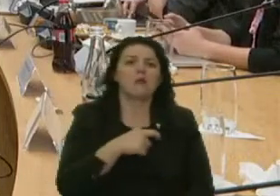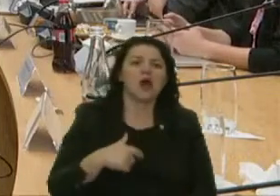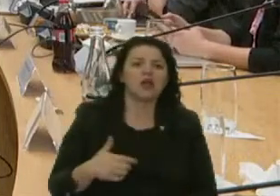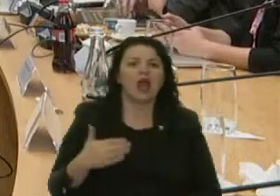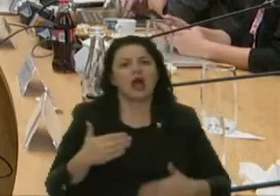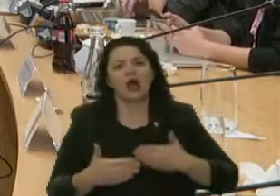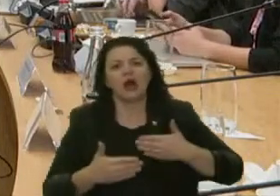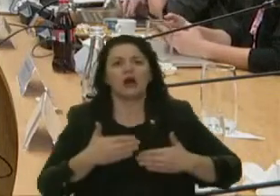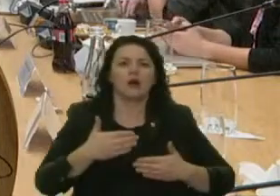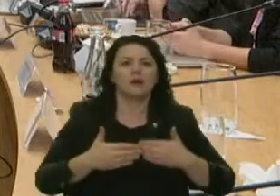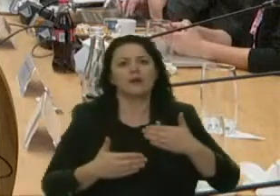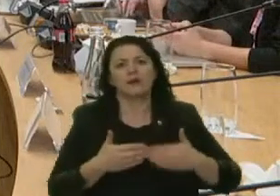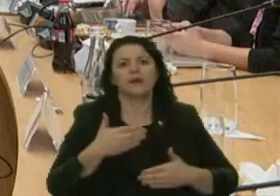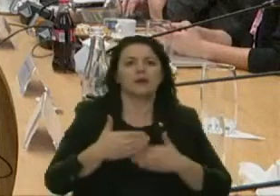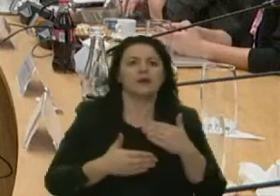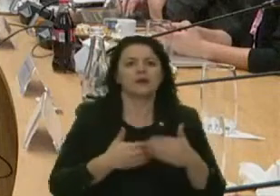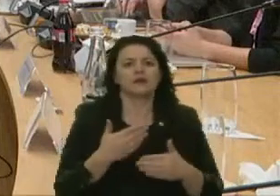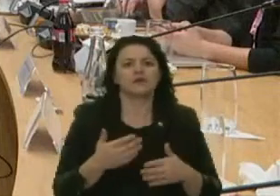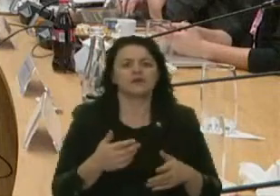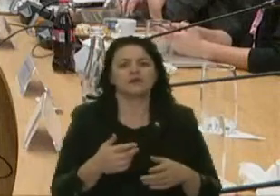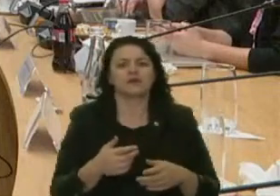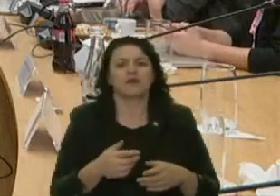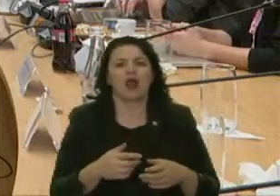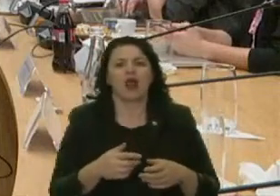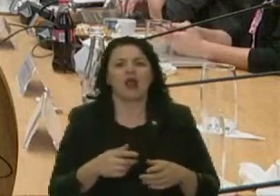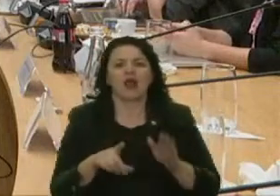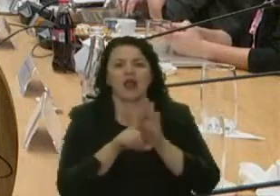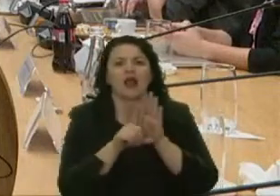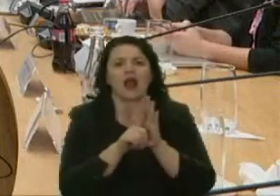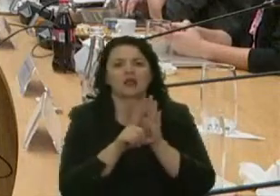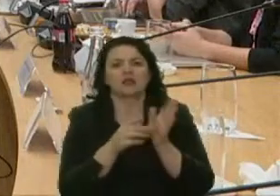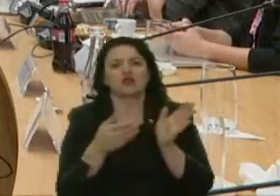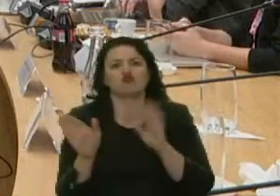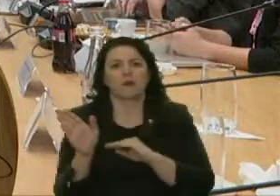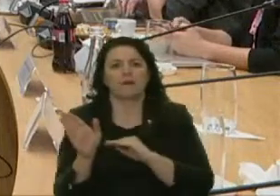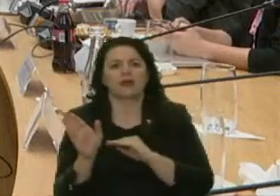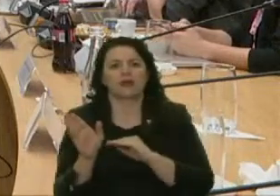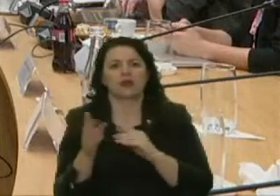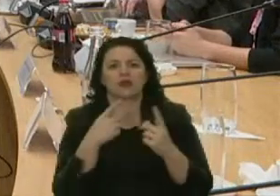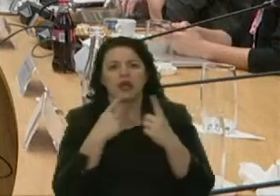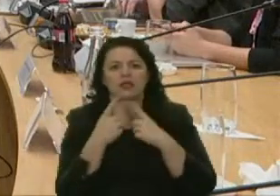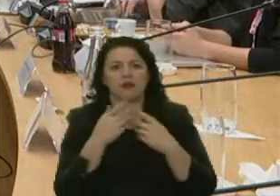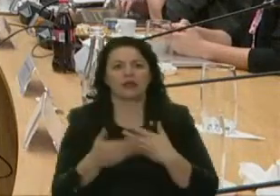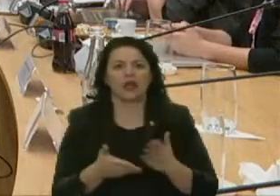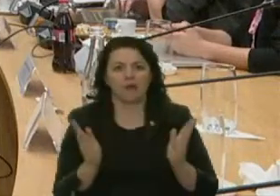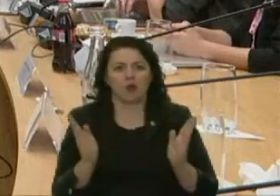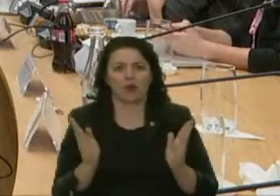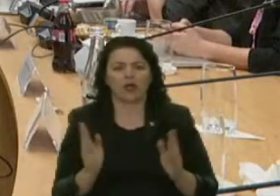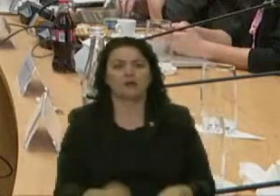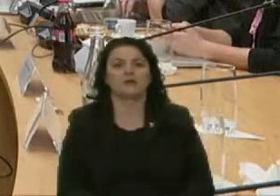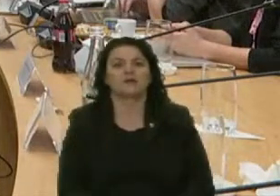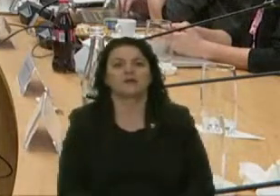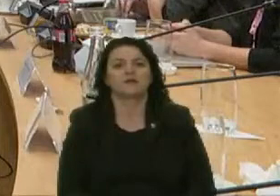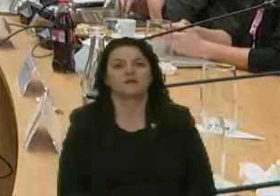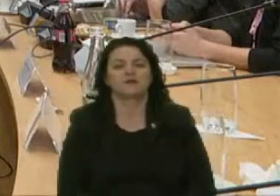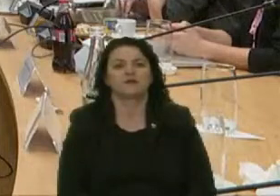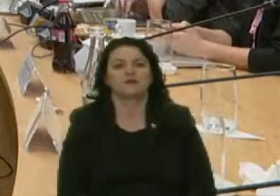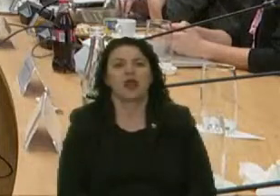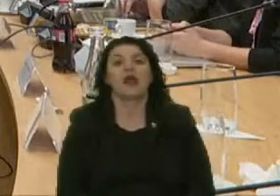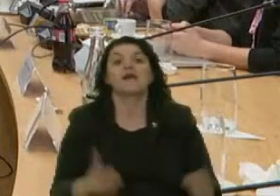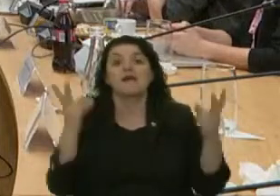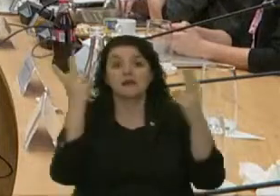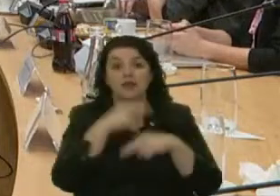tergiverseze punerea acestuia în circuitul legal începând cu punerea în dezbatere publică înțeleg